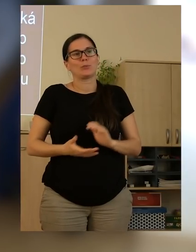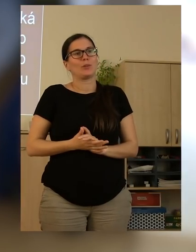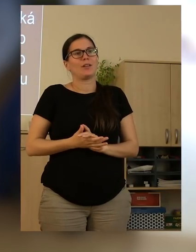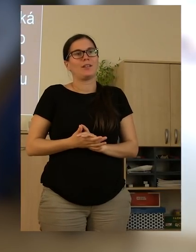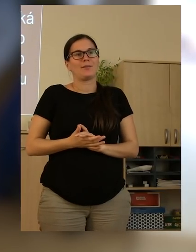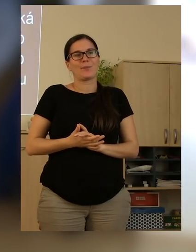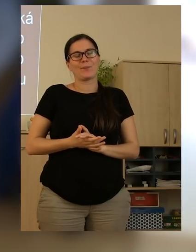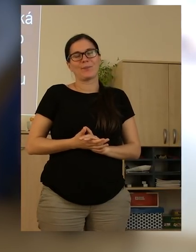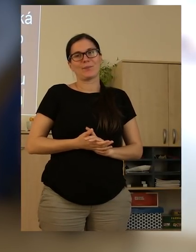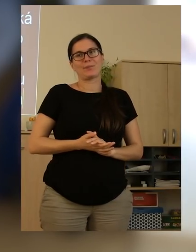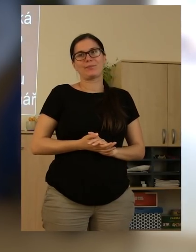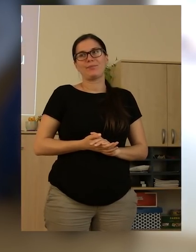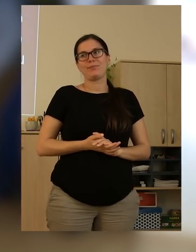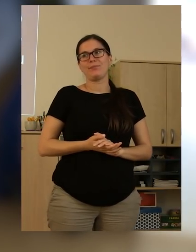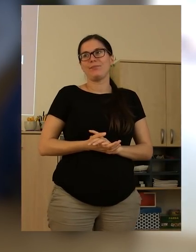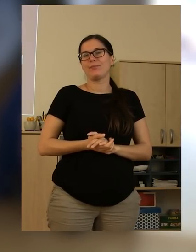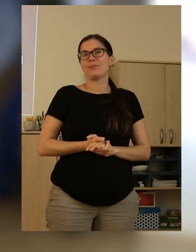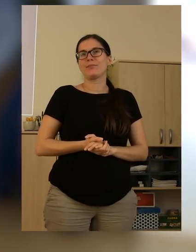ani složitý knihy. Já